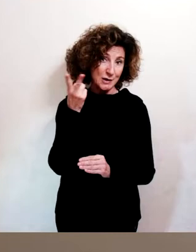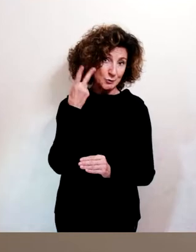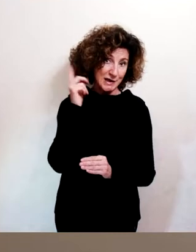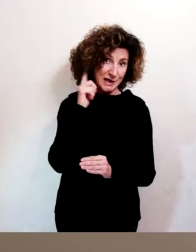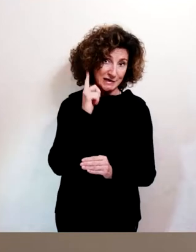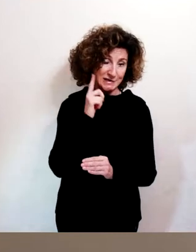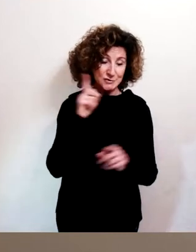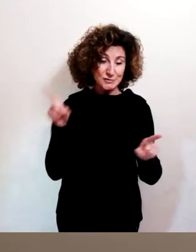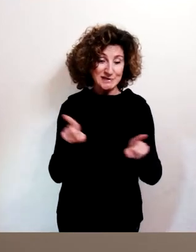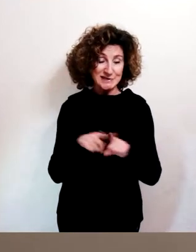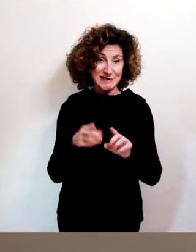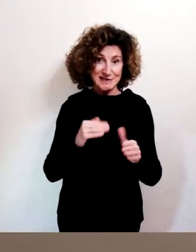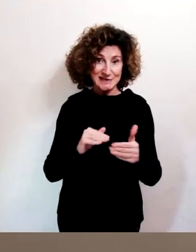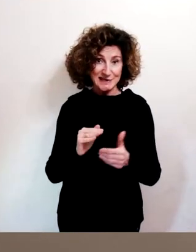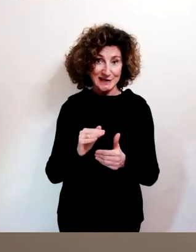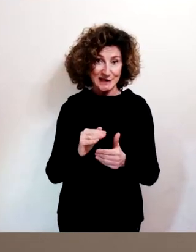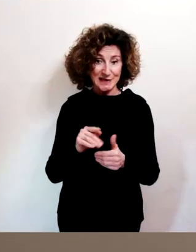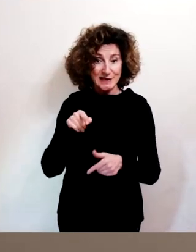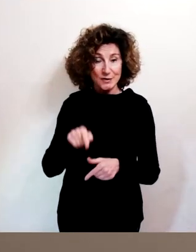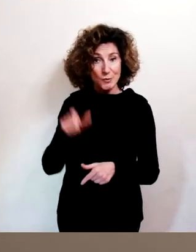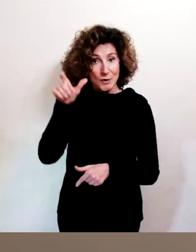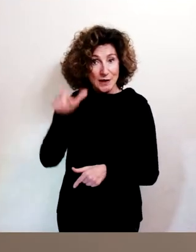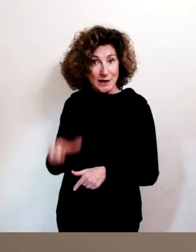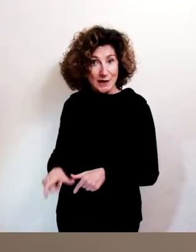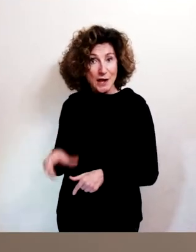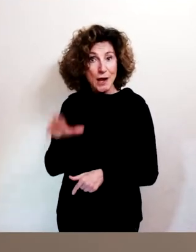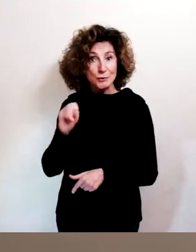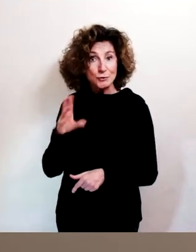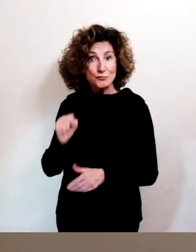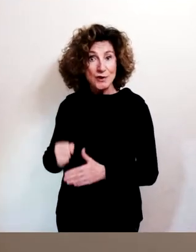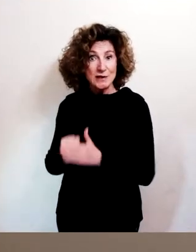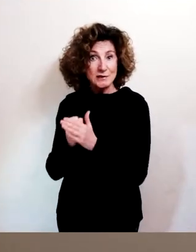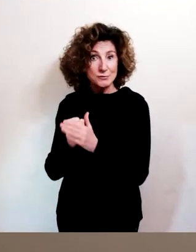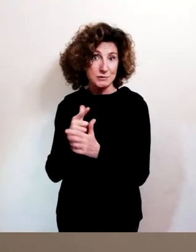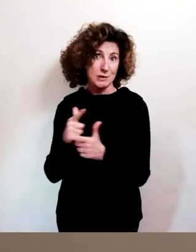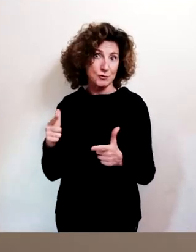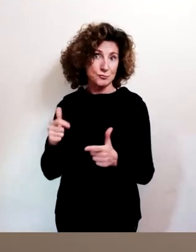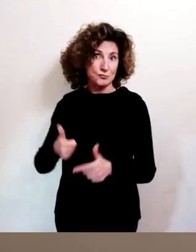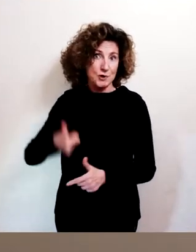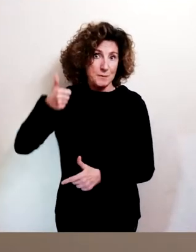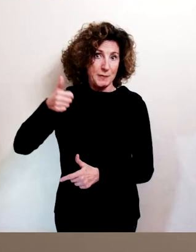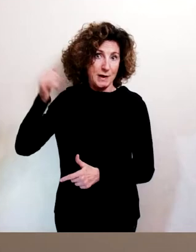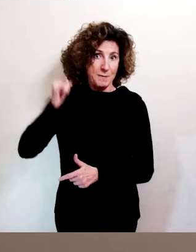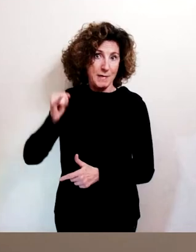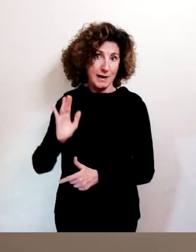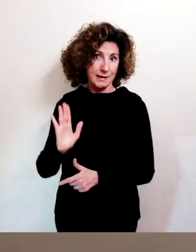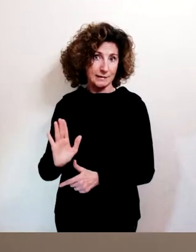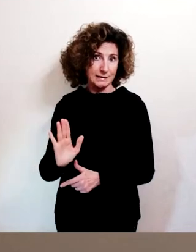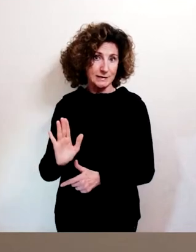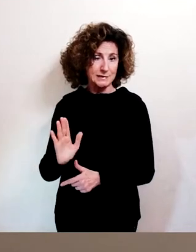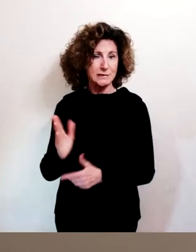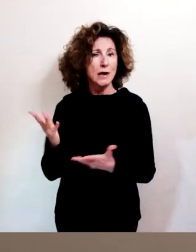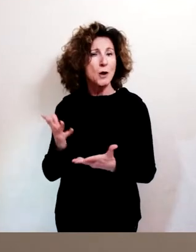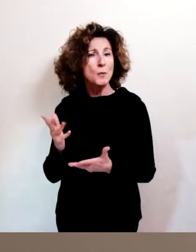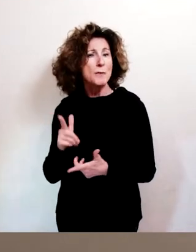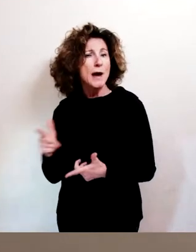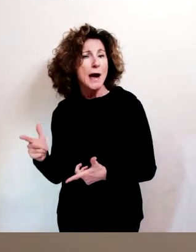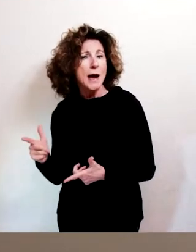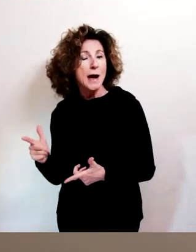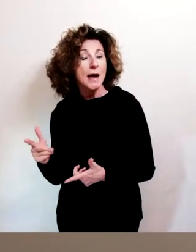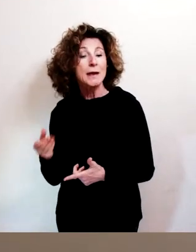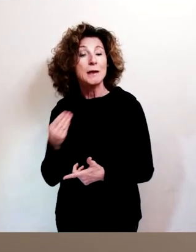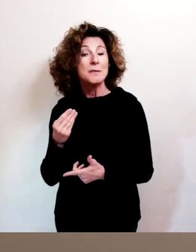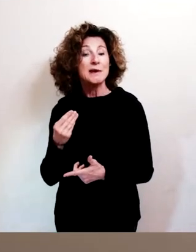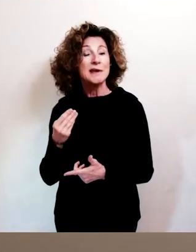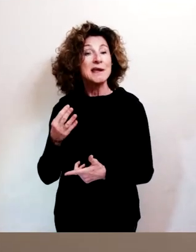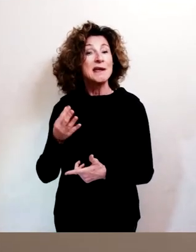classe non abbiamo il docente di sostegno prima caratteristica non abbiamo il docente di sostegno perché all'interno del